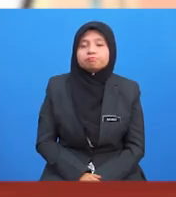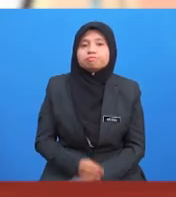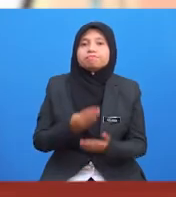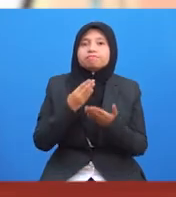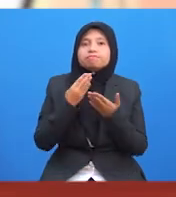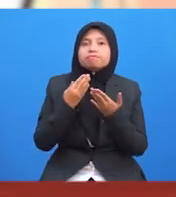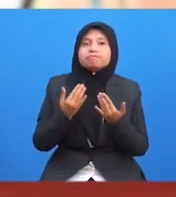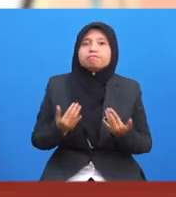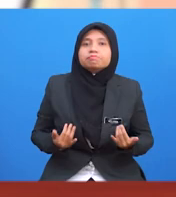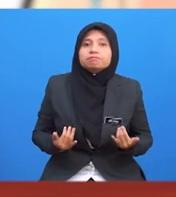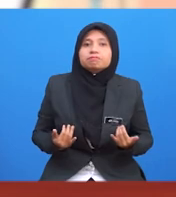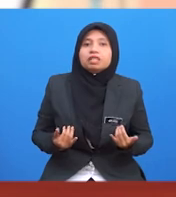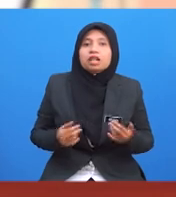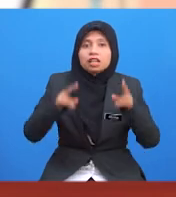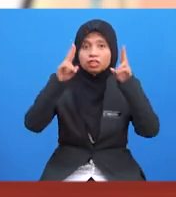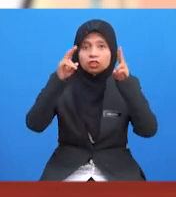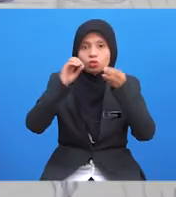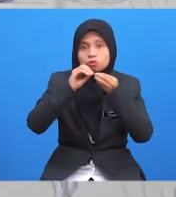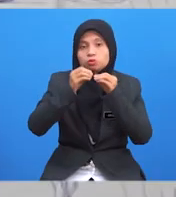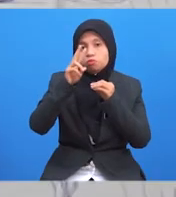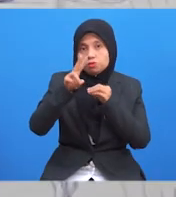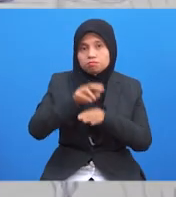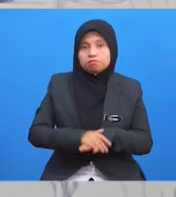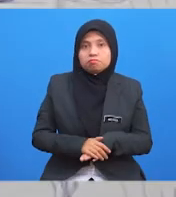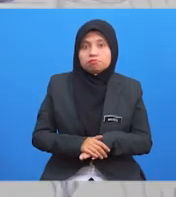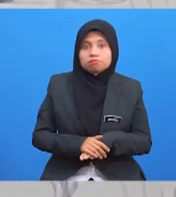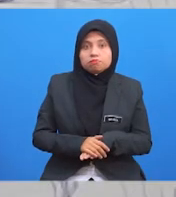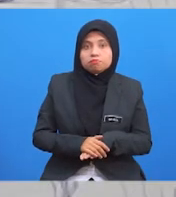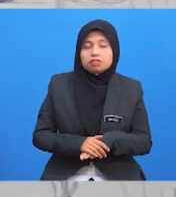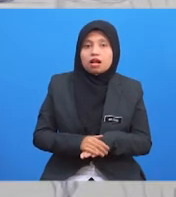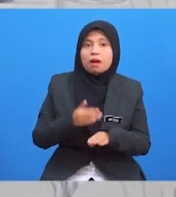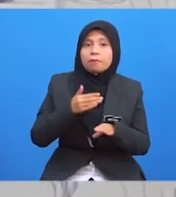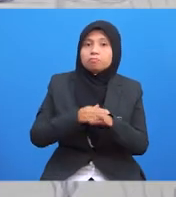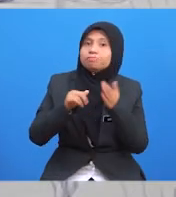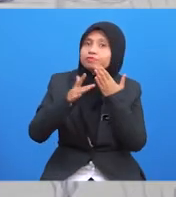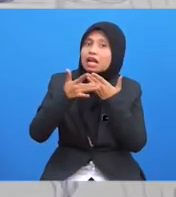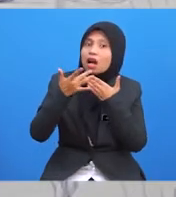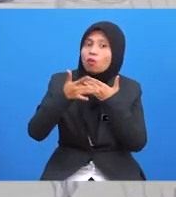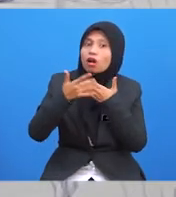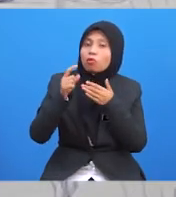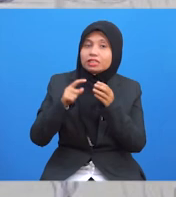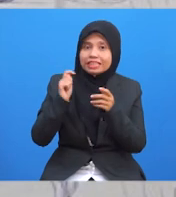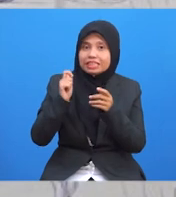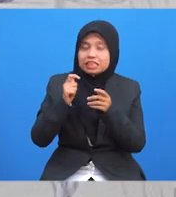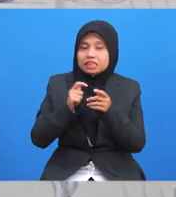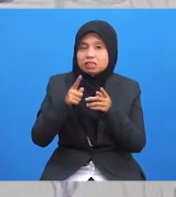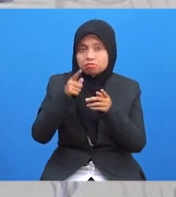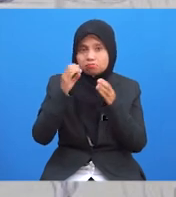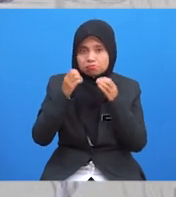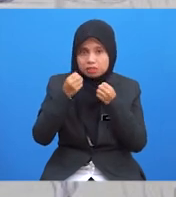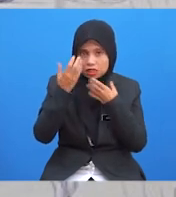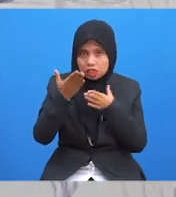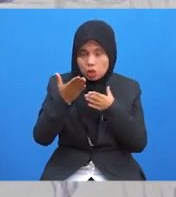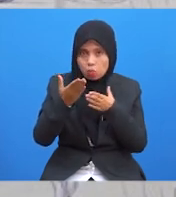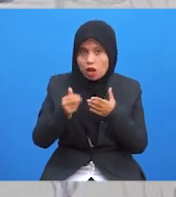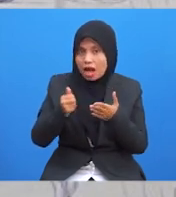Baiklah, jadi kita ke subtopik yang kedua. Baik, pada awal-awal tadi, saya ada sebut mengenai